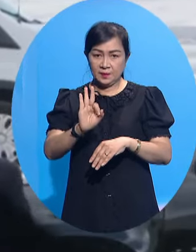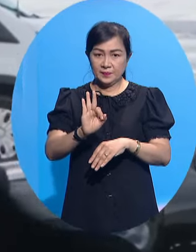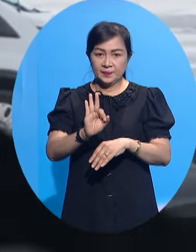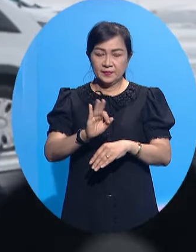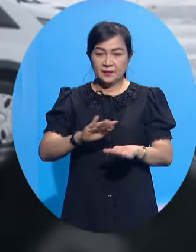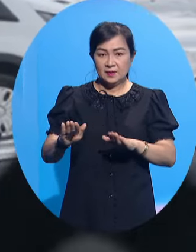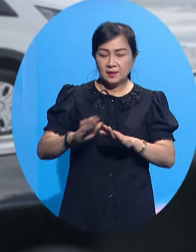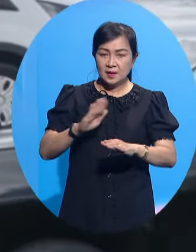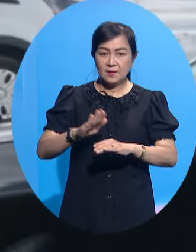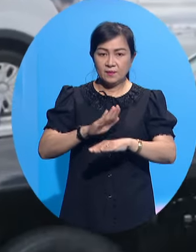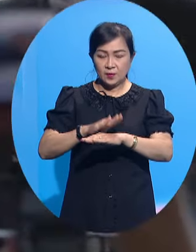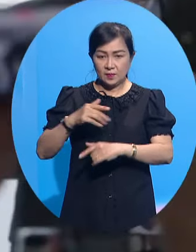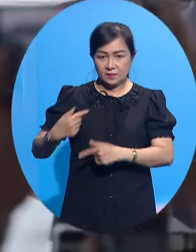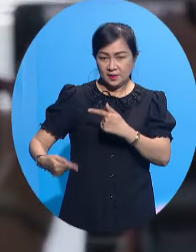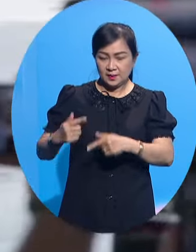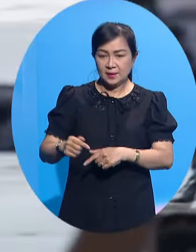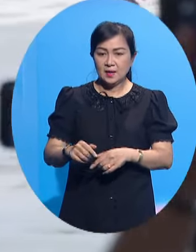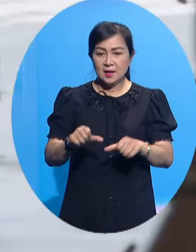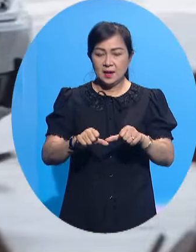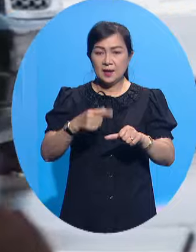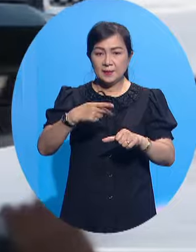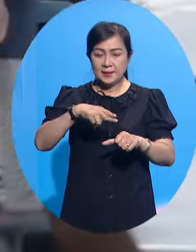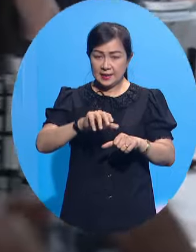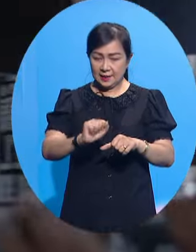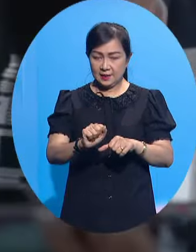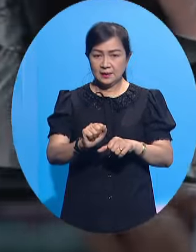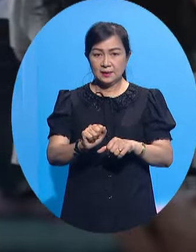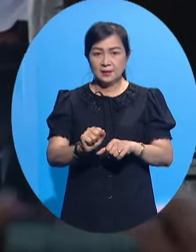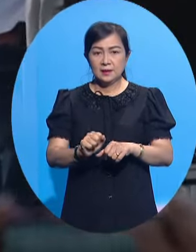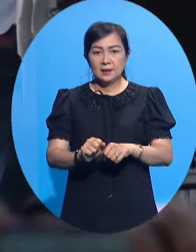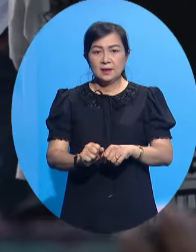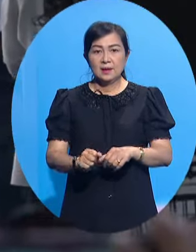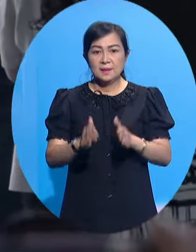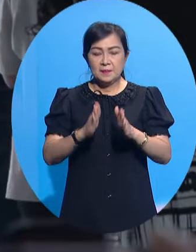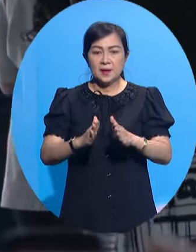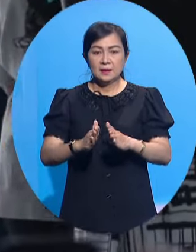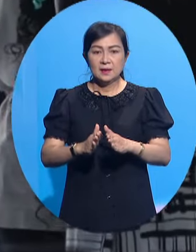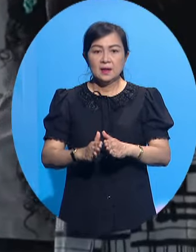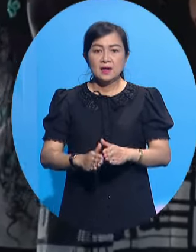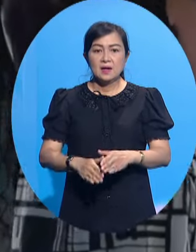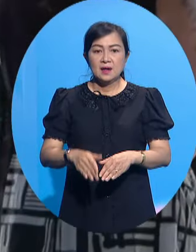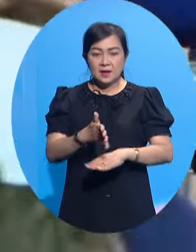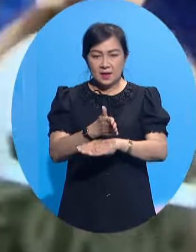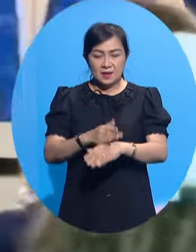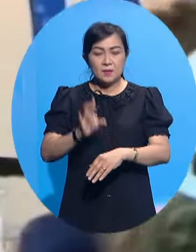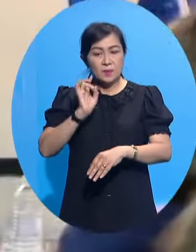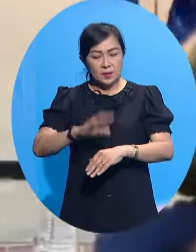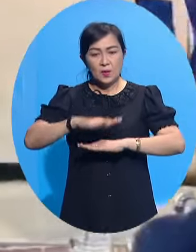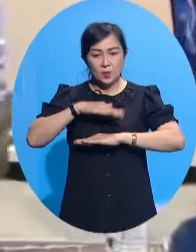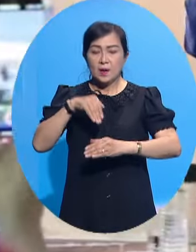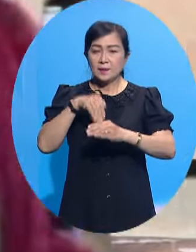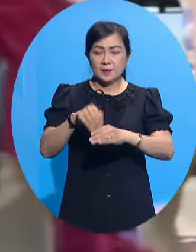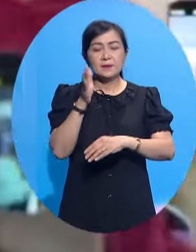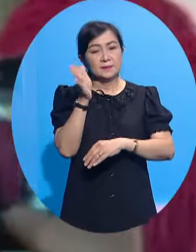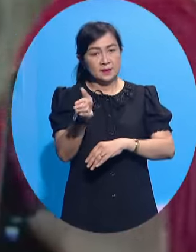đã thực hiện các buổi vận động tranh cử tại bang Pennsylvania. Đây là một trong những bang chiến trường có khả năng định đoạt kết quả cuộc bầu cử sắp